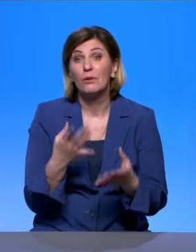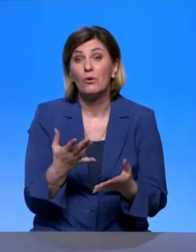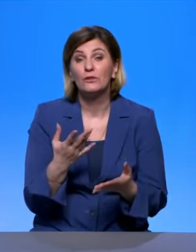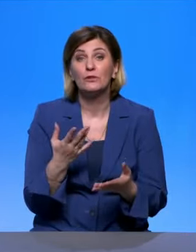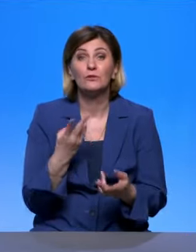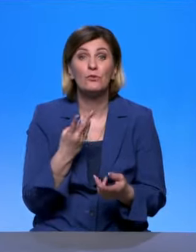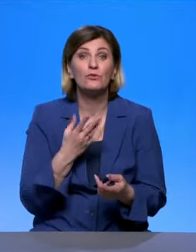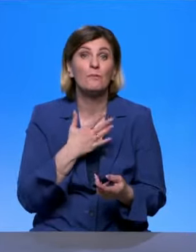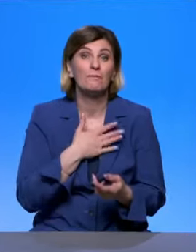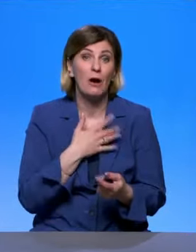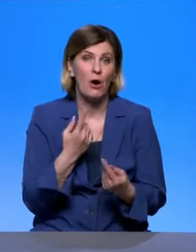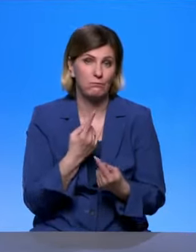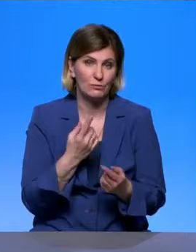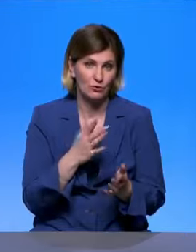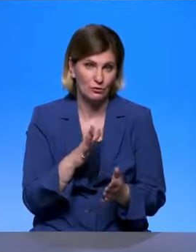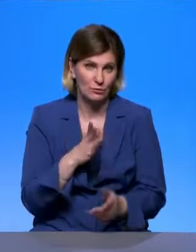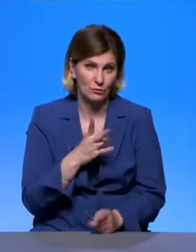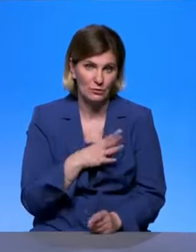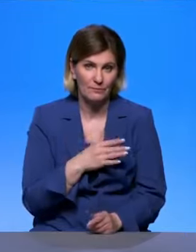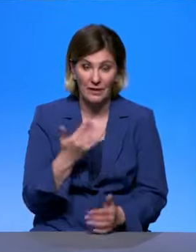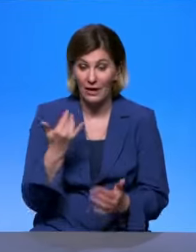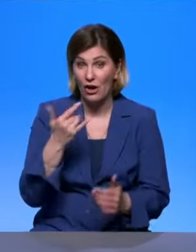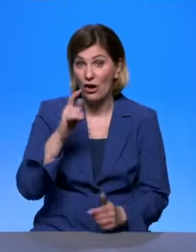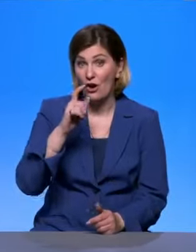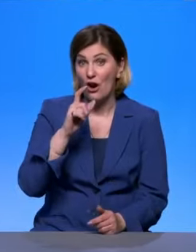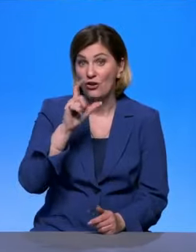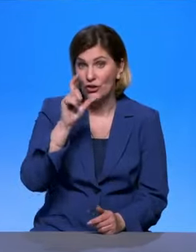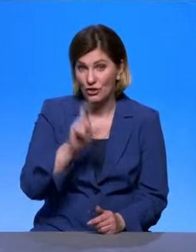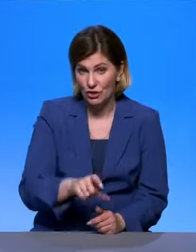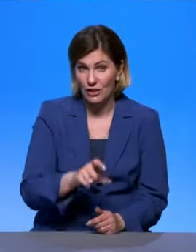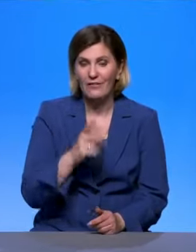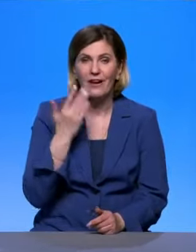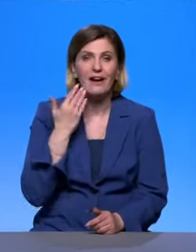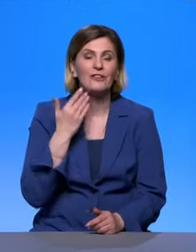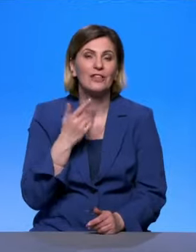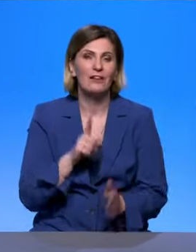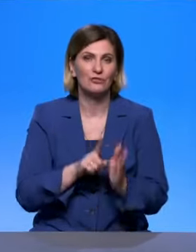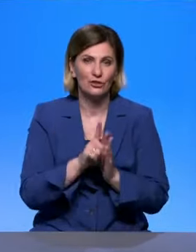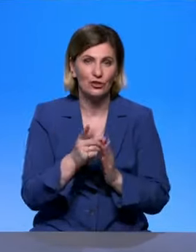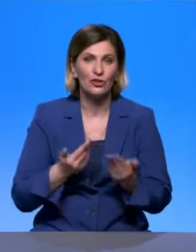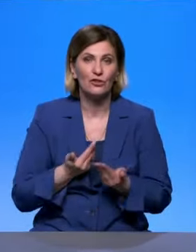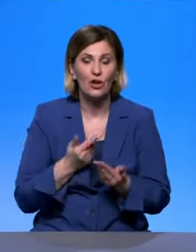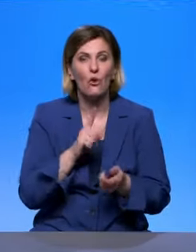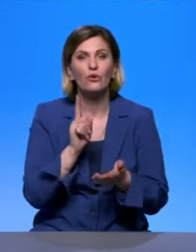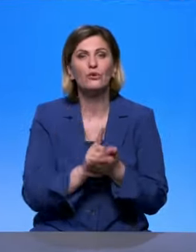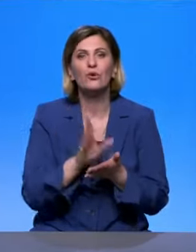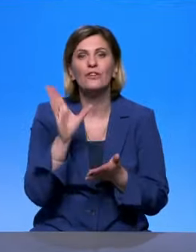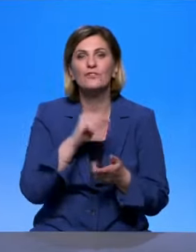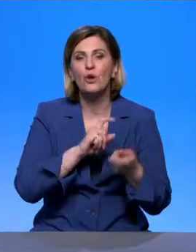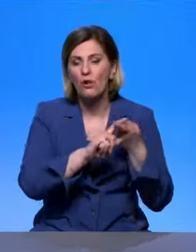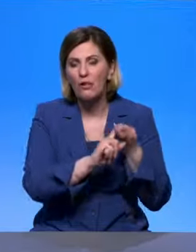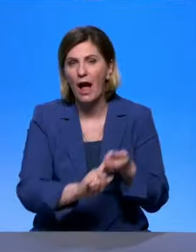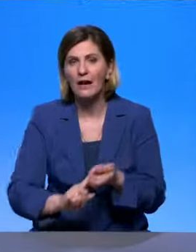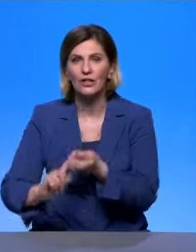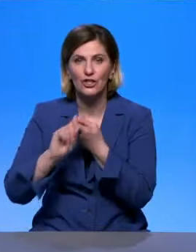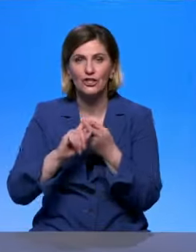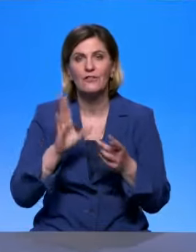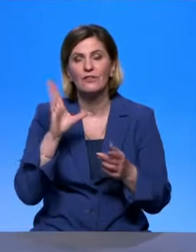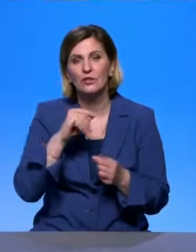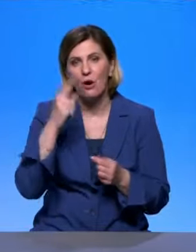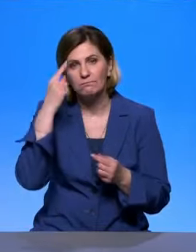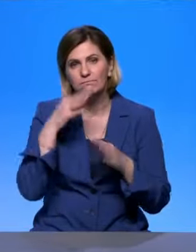классическую систему. Человек, ну, который сейчас уходит в большую жизнь, должен все-таки логично рассуждать, думать. Знания должны быть объемными, а не